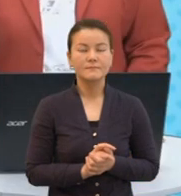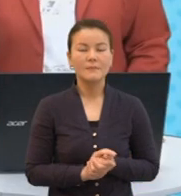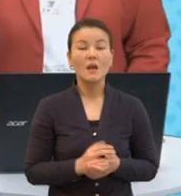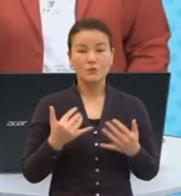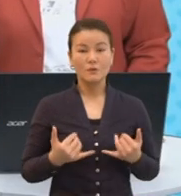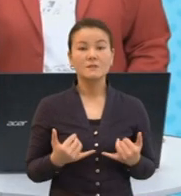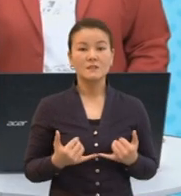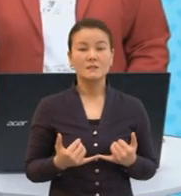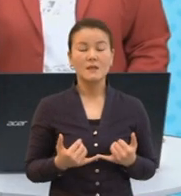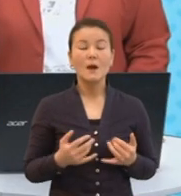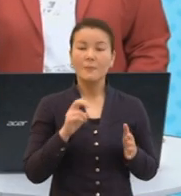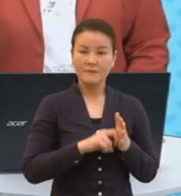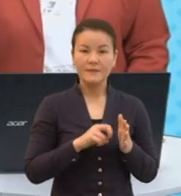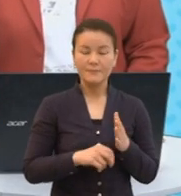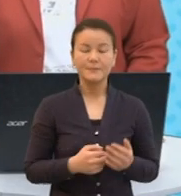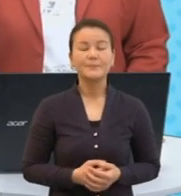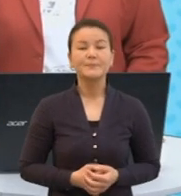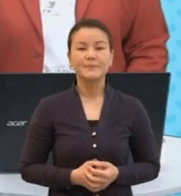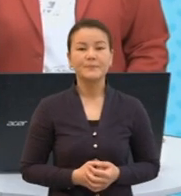Ну а теперь давайте проверим.